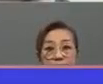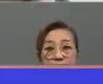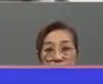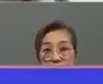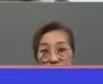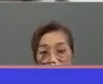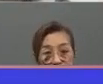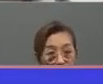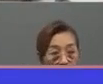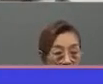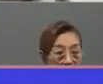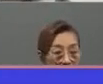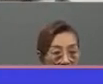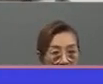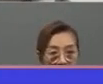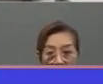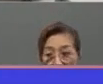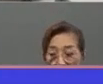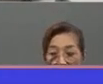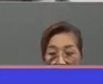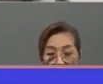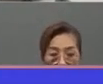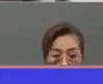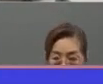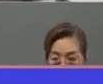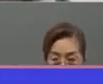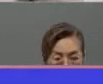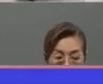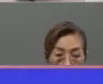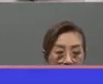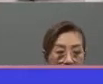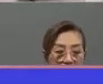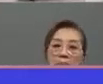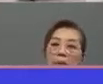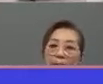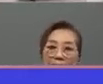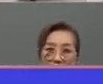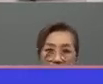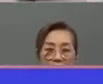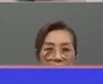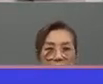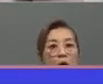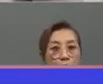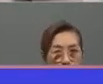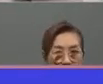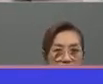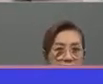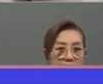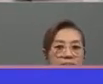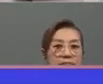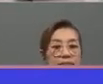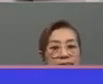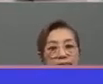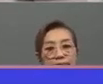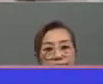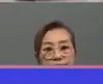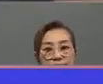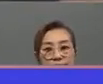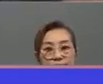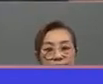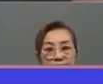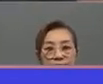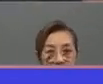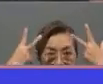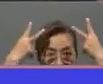บาทให้ได้รับเงินช่วยค่าครองชีพผู้รับเบี้ยหวัดำนานเพเพิ่มขึ้นตามอัตราที่กำหนดนะครับเพื่อให้สอดคล้องกับค่าครองชีพที่สูงขึ้นแล้วก็